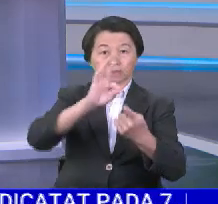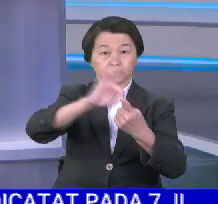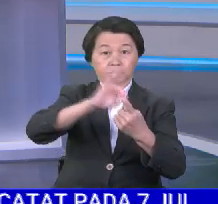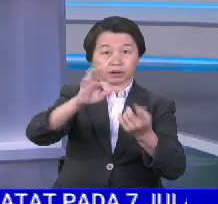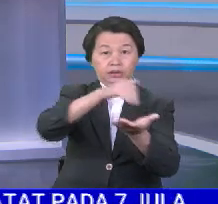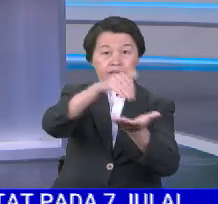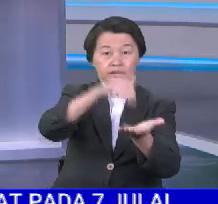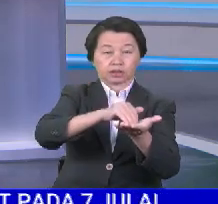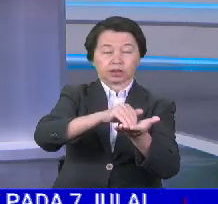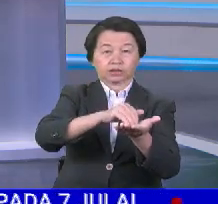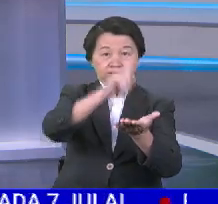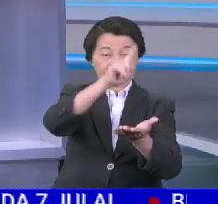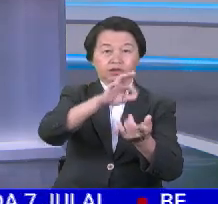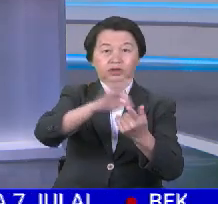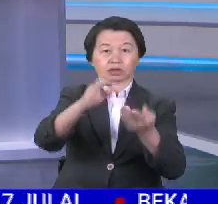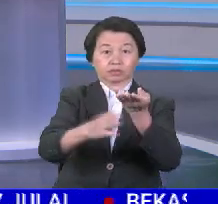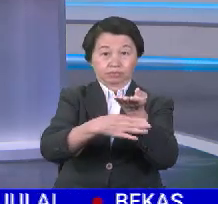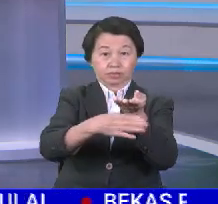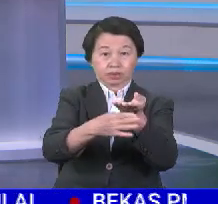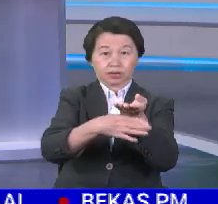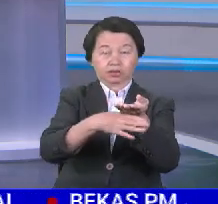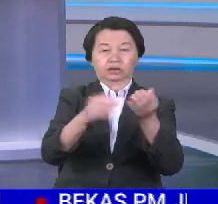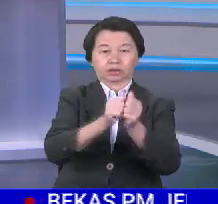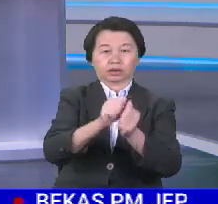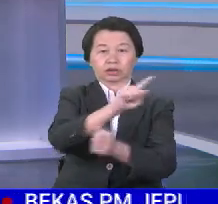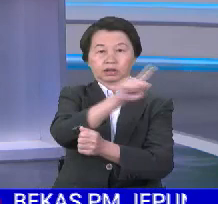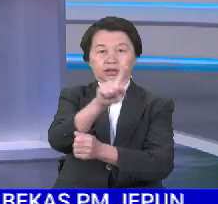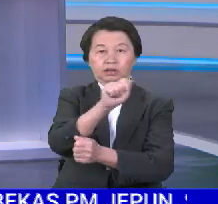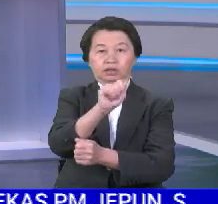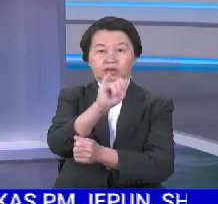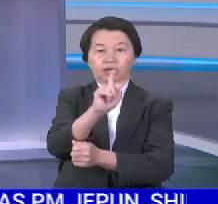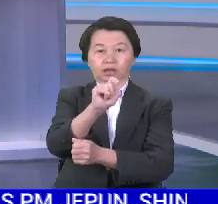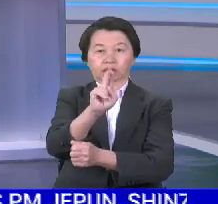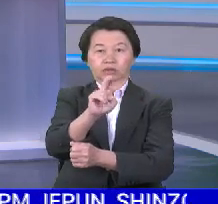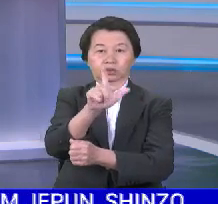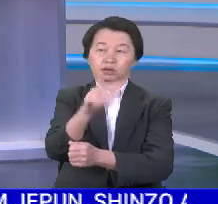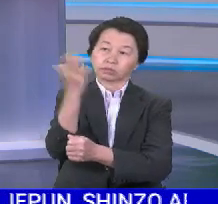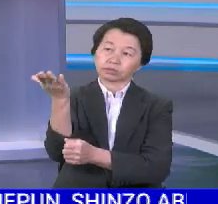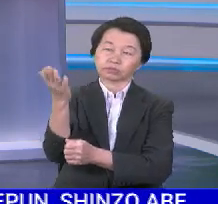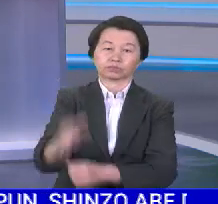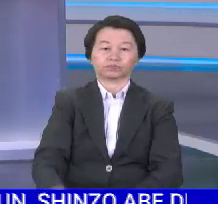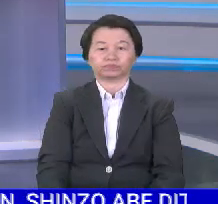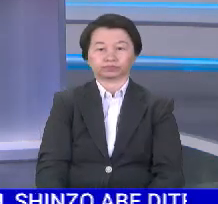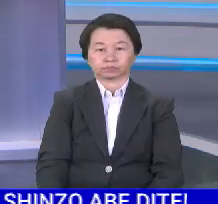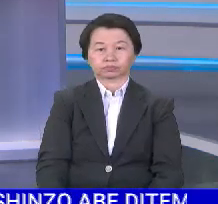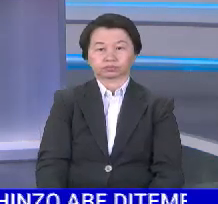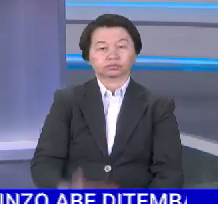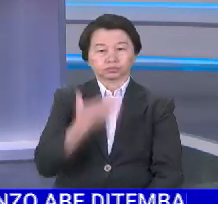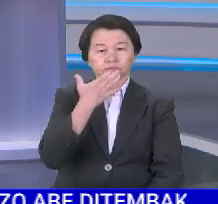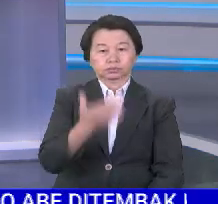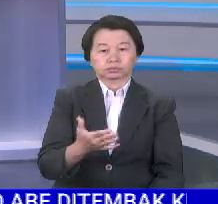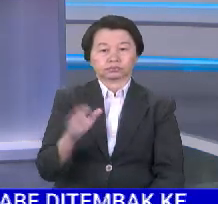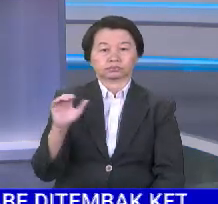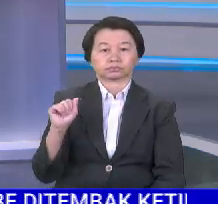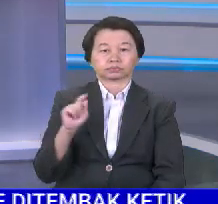Central Butterworth, Pulau Pinang, kita langsung bersama Zatul Ikmal Mohamad Noor. Zatul, teruskan. Baik, terima kasih